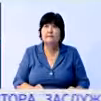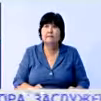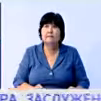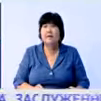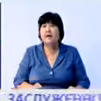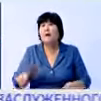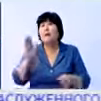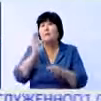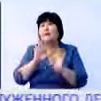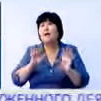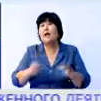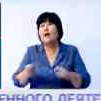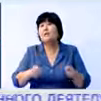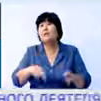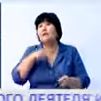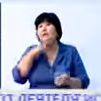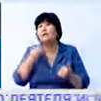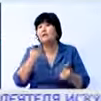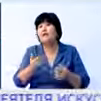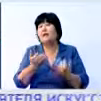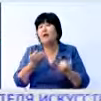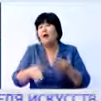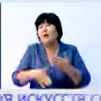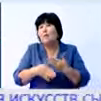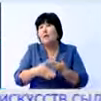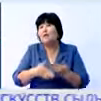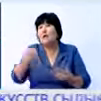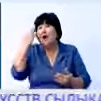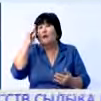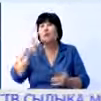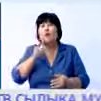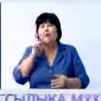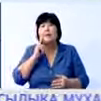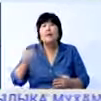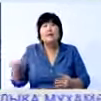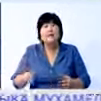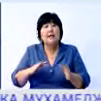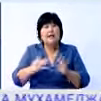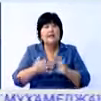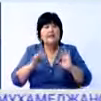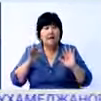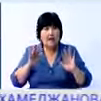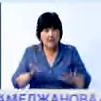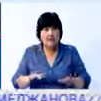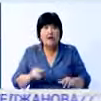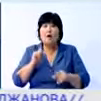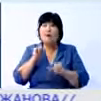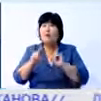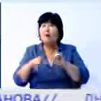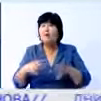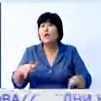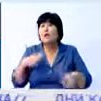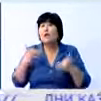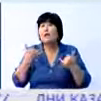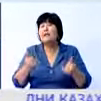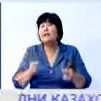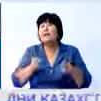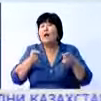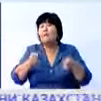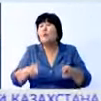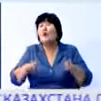В послании президент уделил особое внимание поддержке одаренной молодежи, проживающей в сельской местности. Поручено подготовить их для